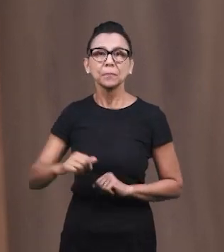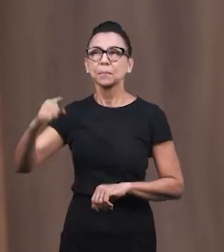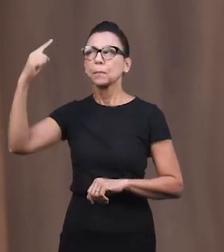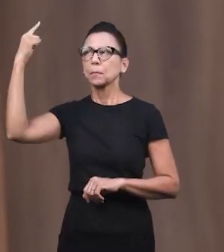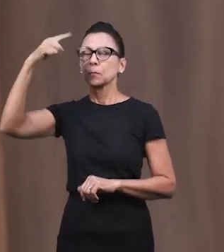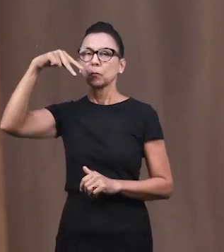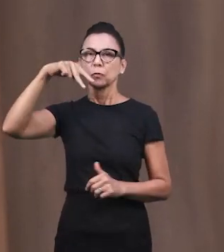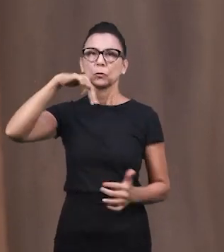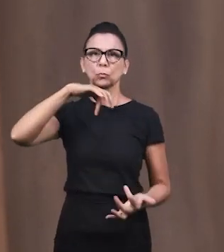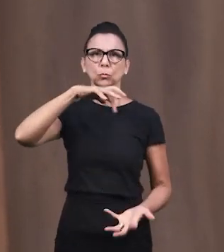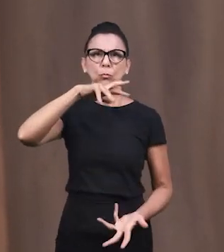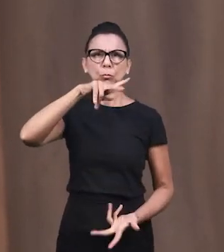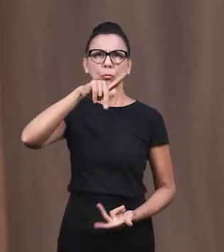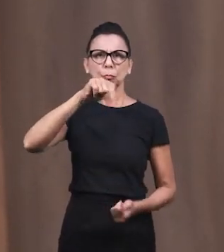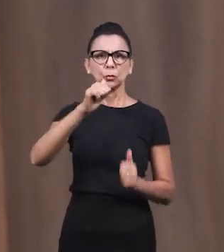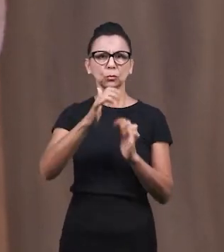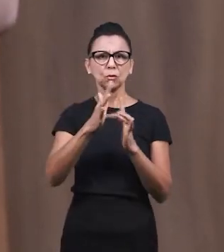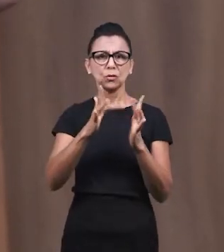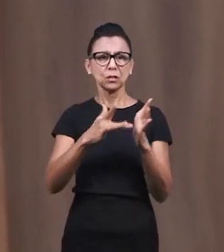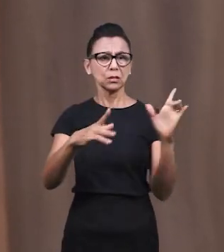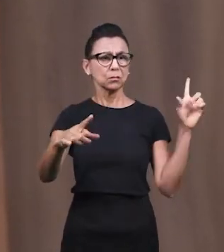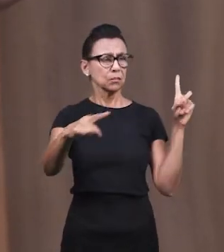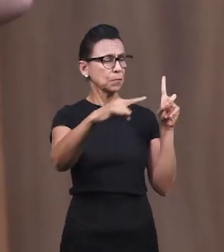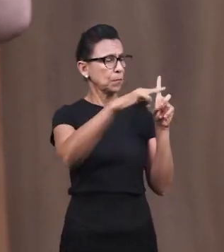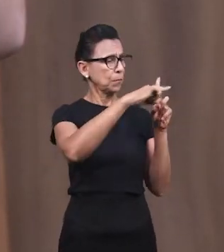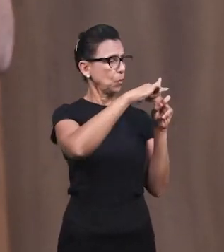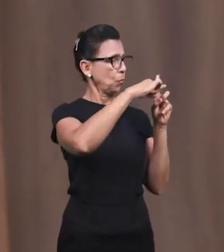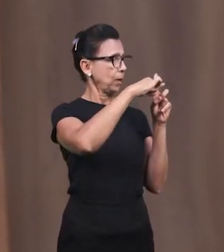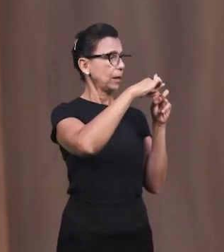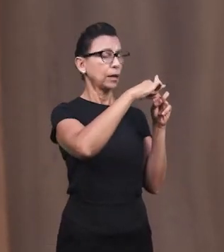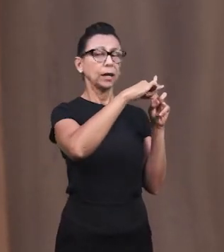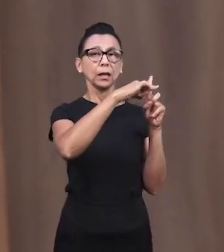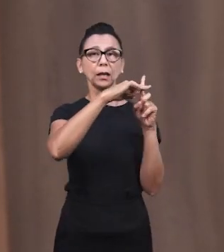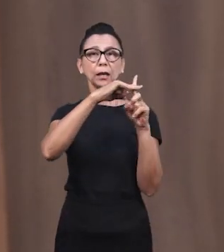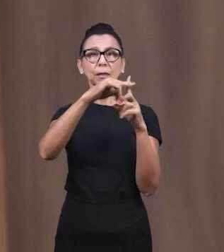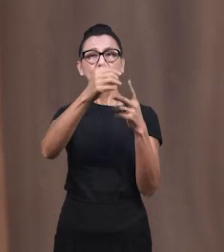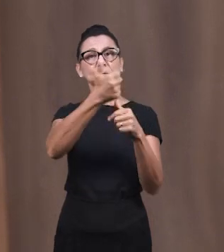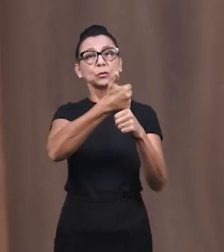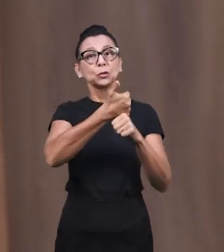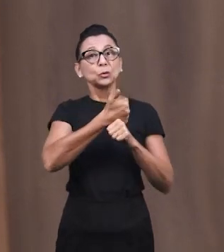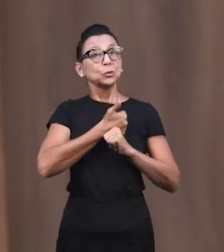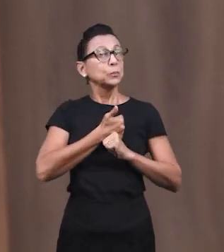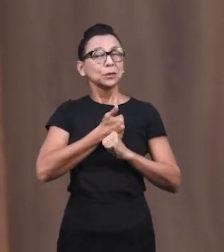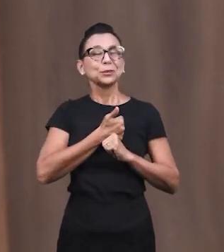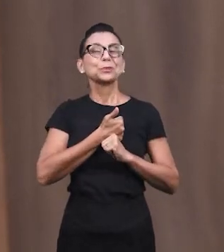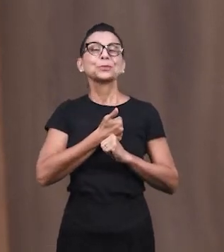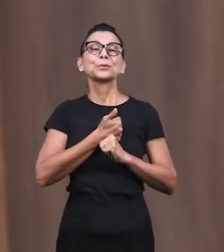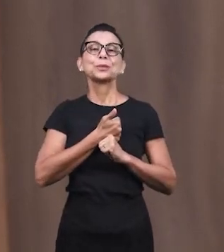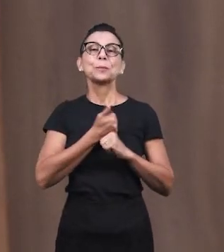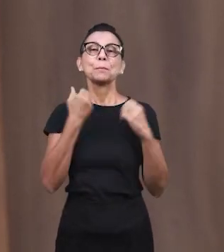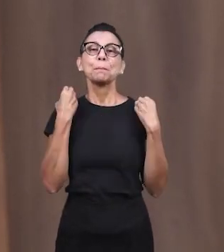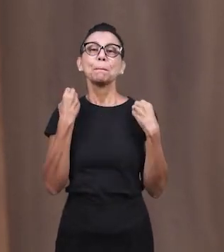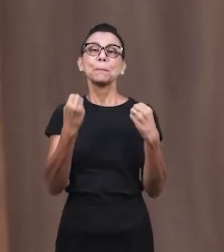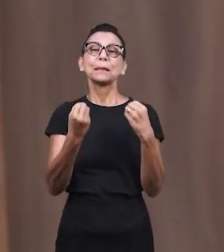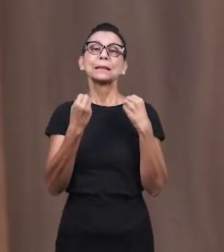son sang nous apporte la vie, nous apporte des habits de